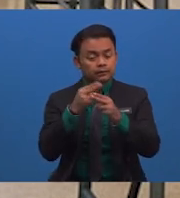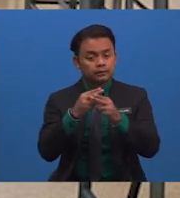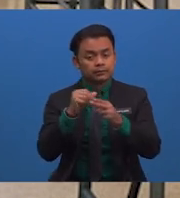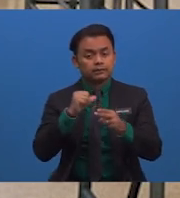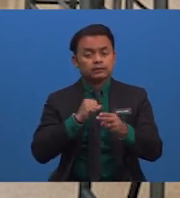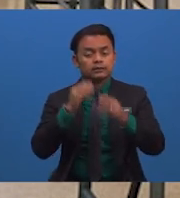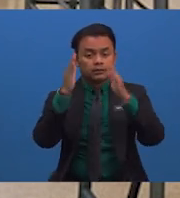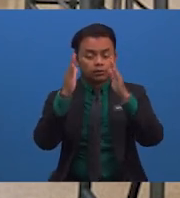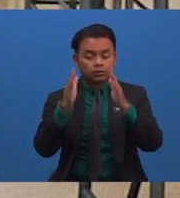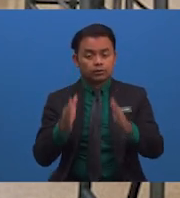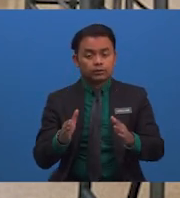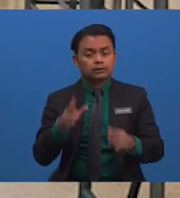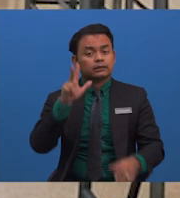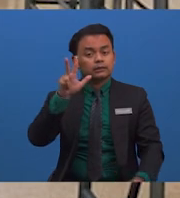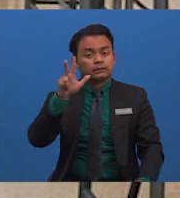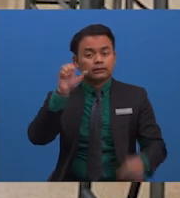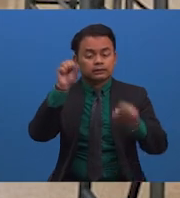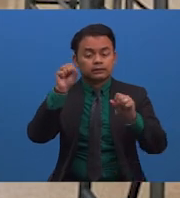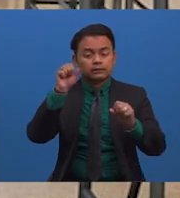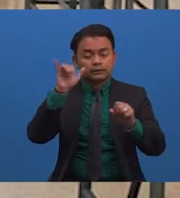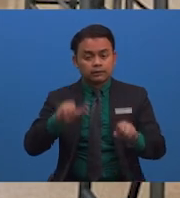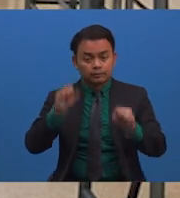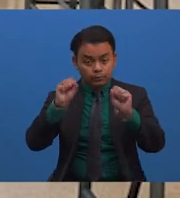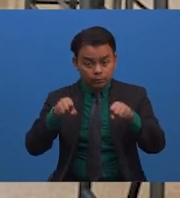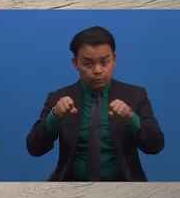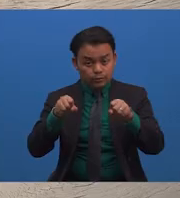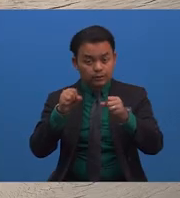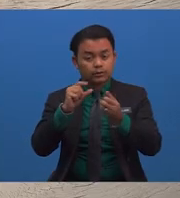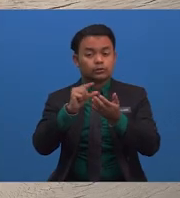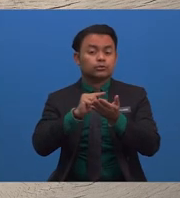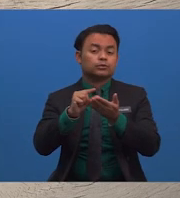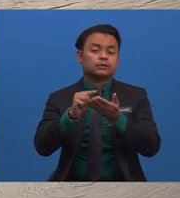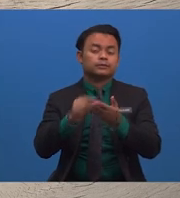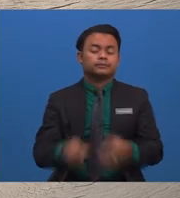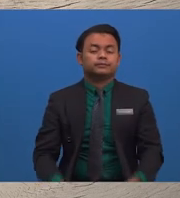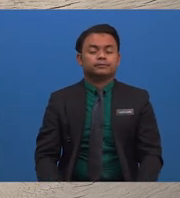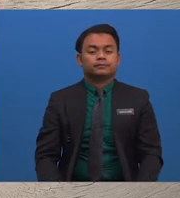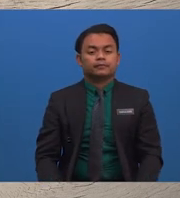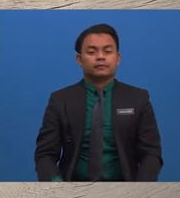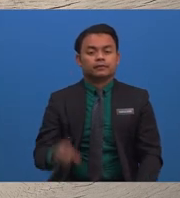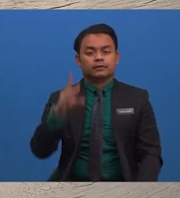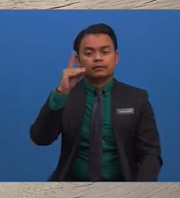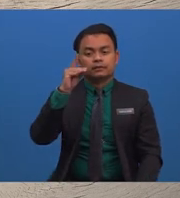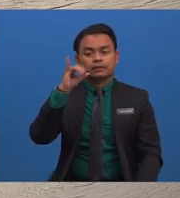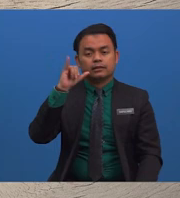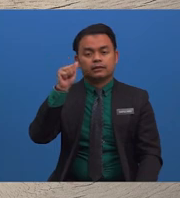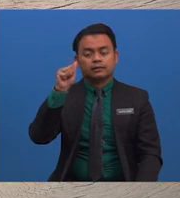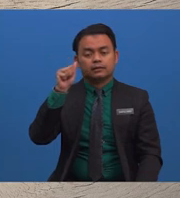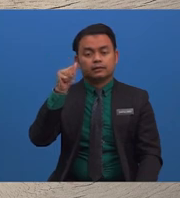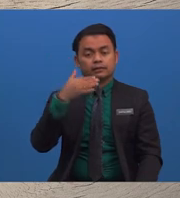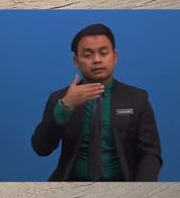boleh digunakan iaitu dia dan nya. Boleh murid-murid tukarkan dialog